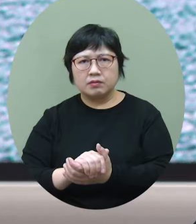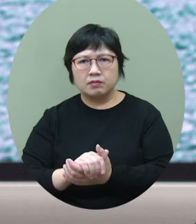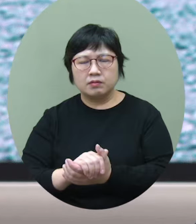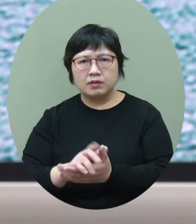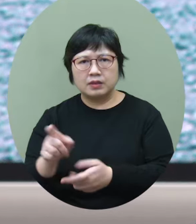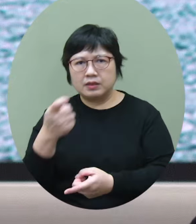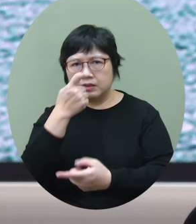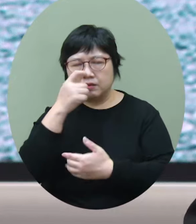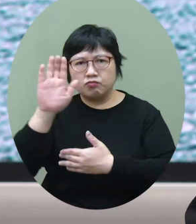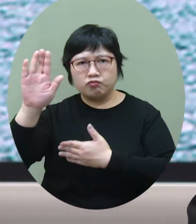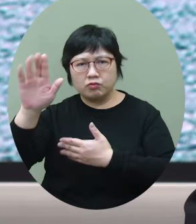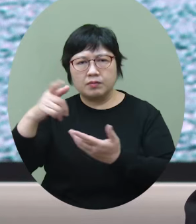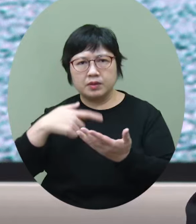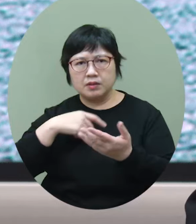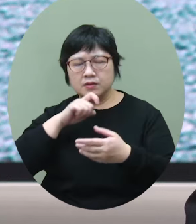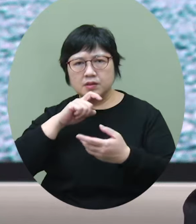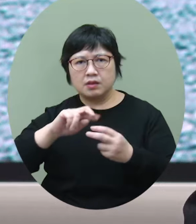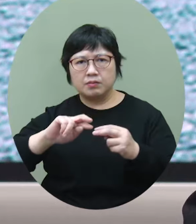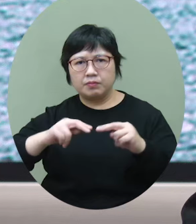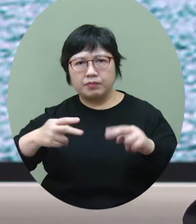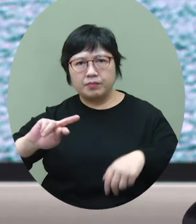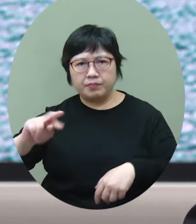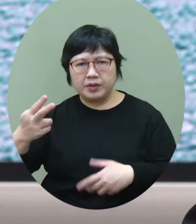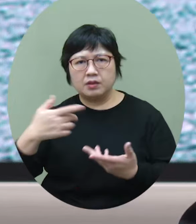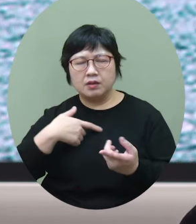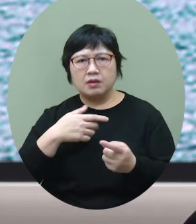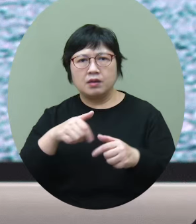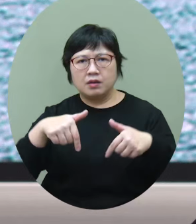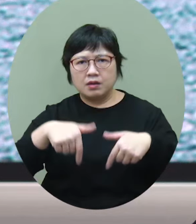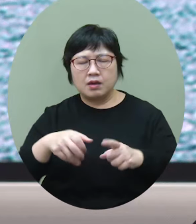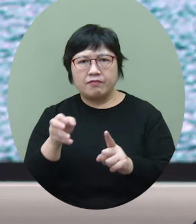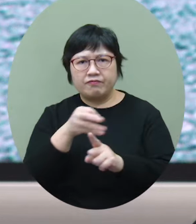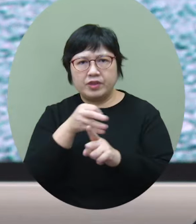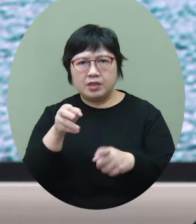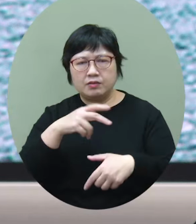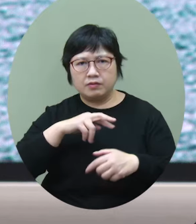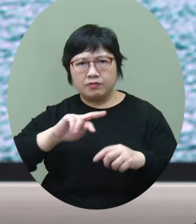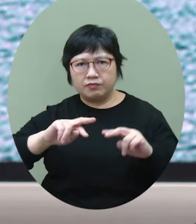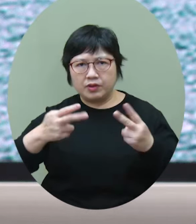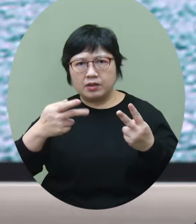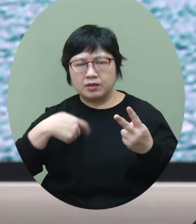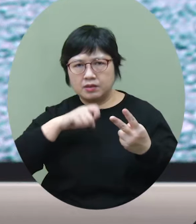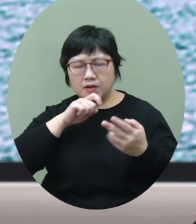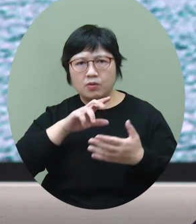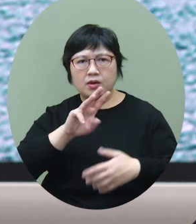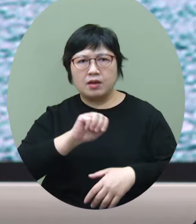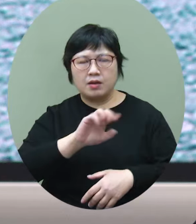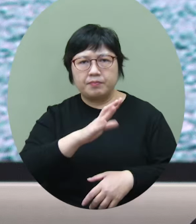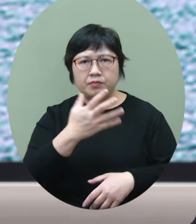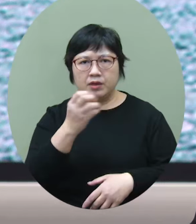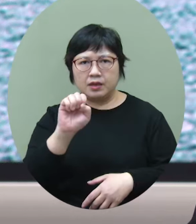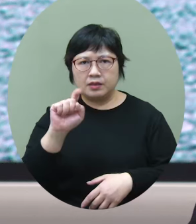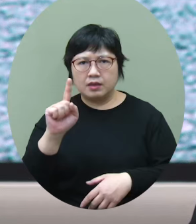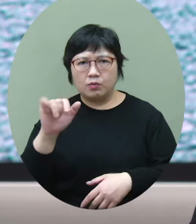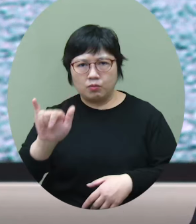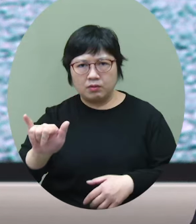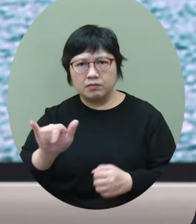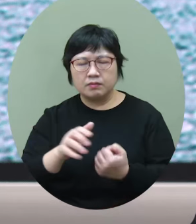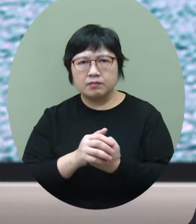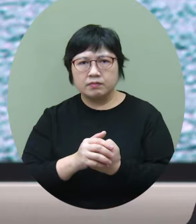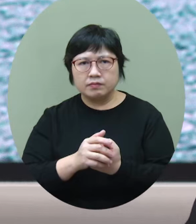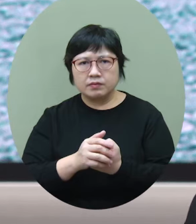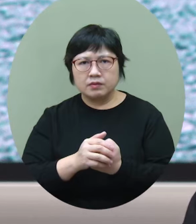英國嘅變種啊，或者係南非發現嘅變種咧，都係帶有呢只 M501Y 嘅。咁但係都未要詳